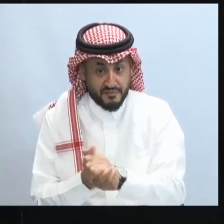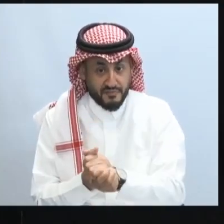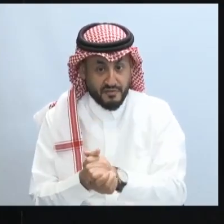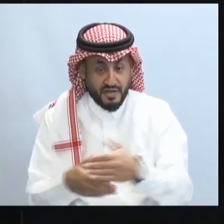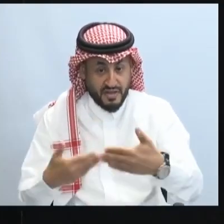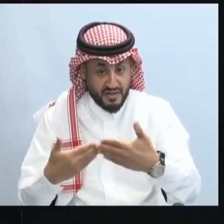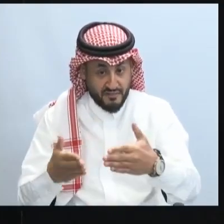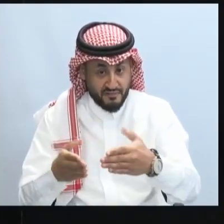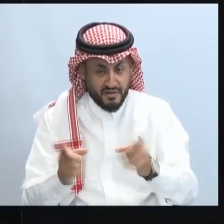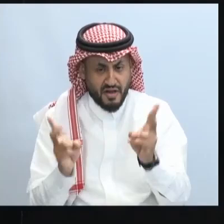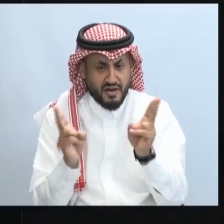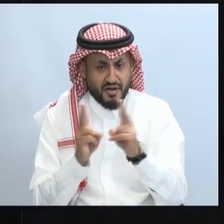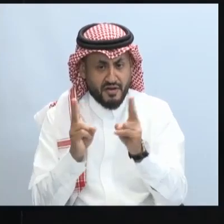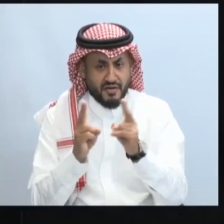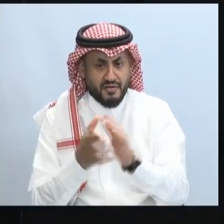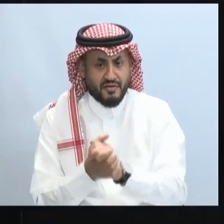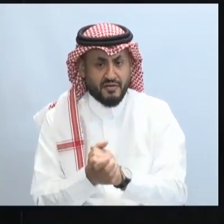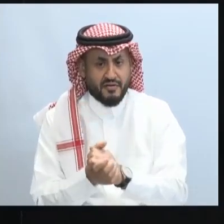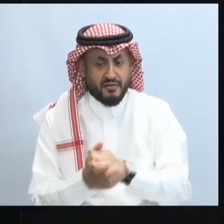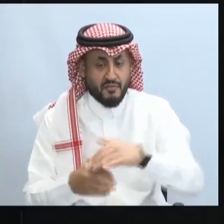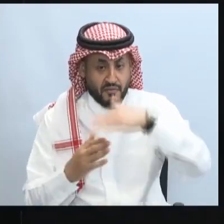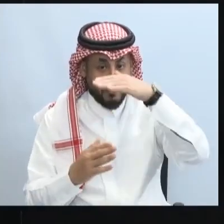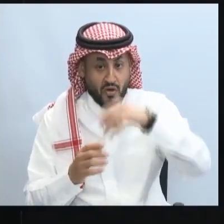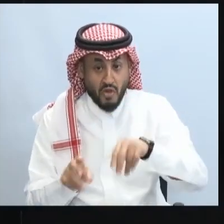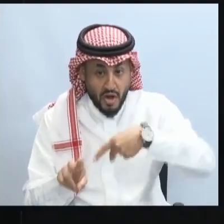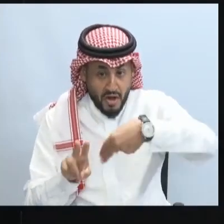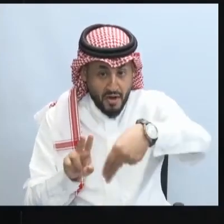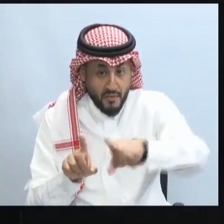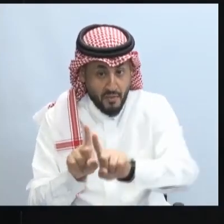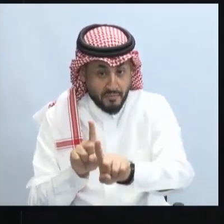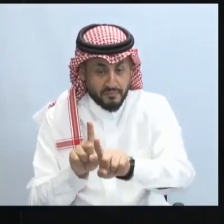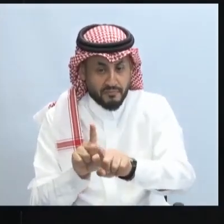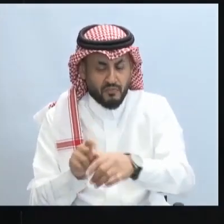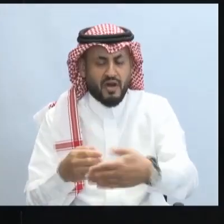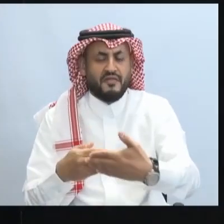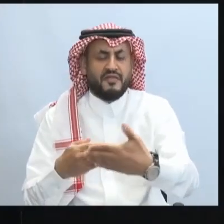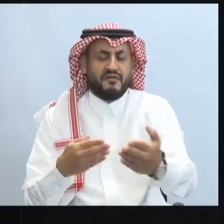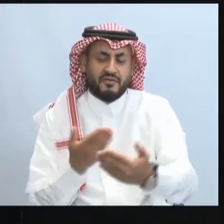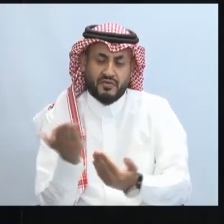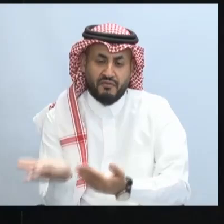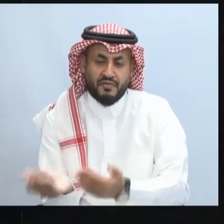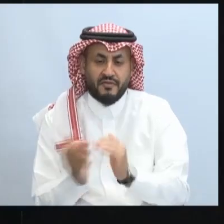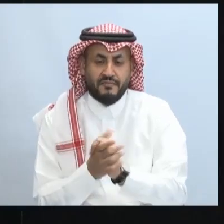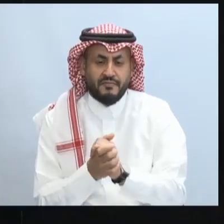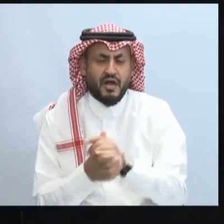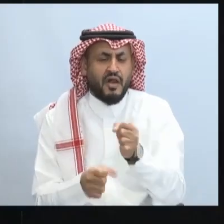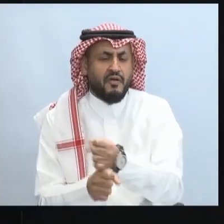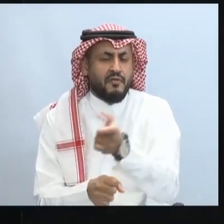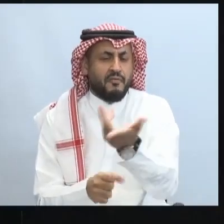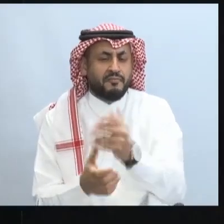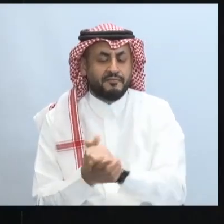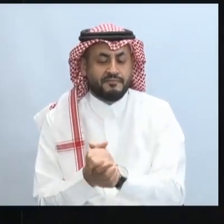اذا تقابلتم انتم وشخص كبير هل تسبقونه الى الباب ام تفتحون الباب له وتقولون له تفضل